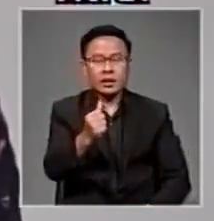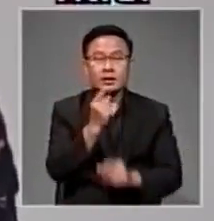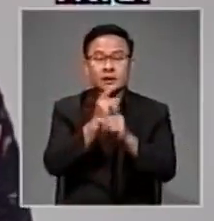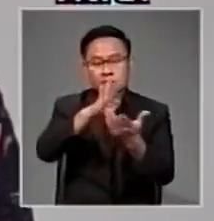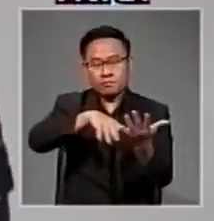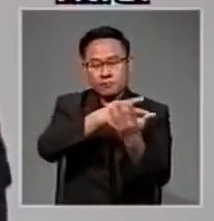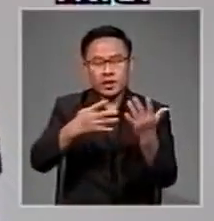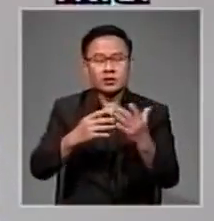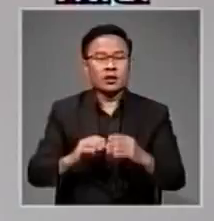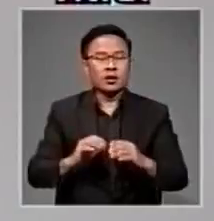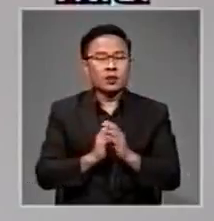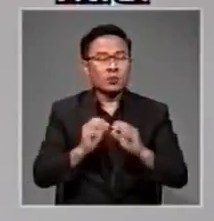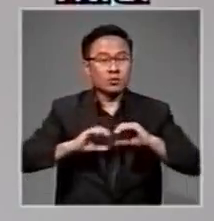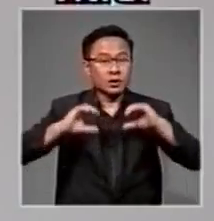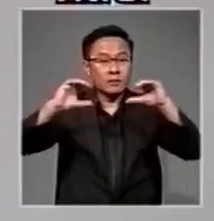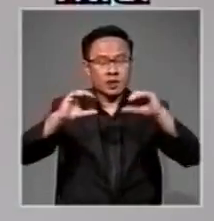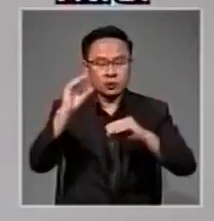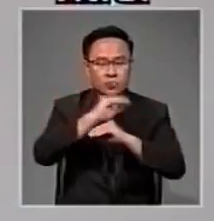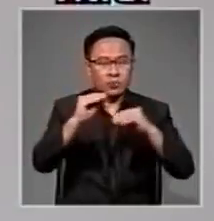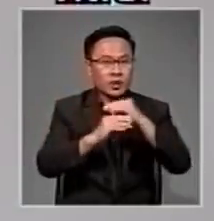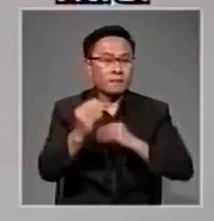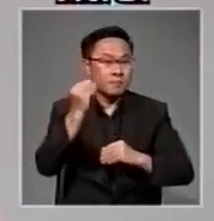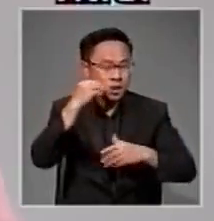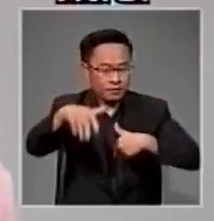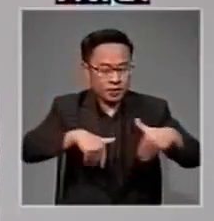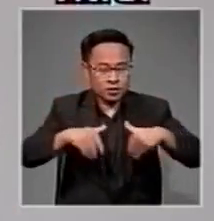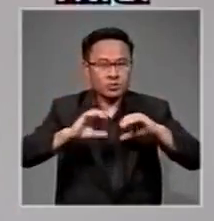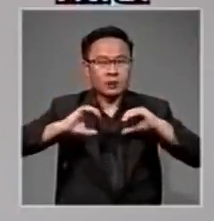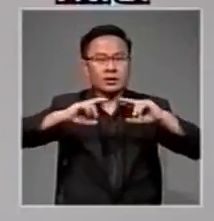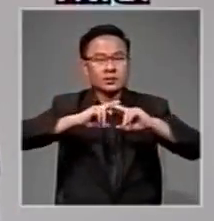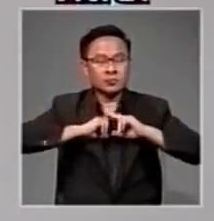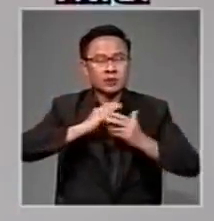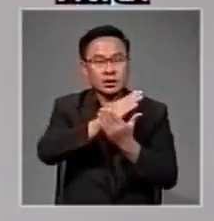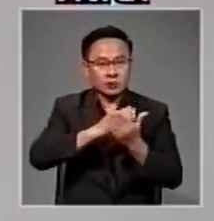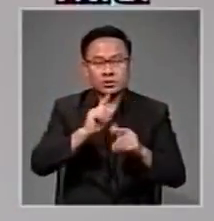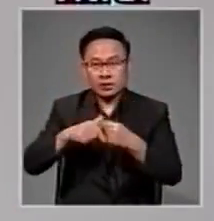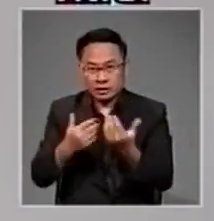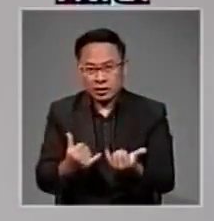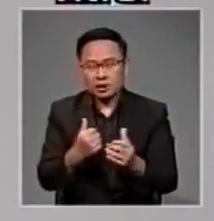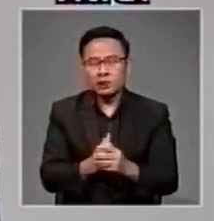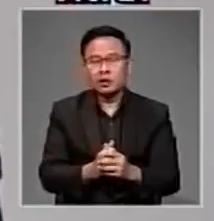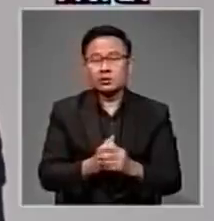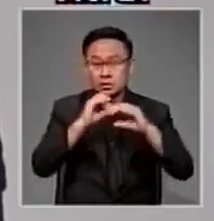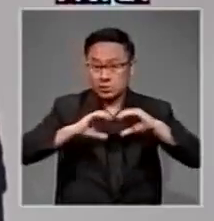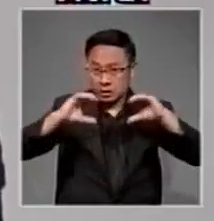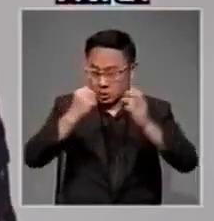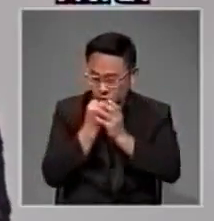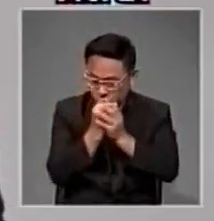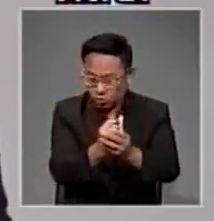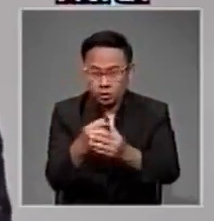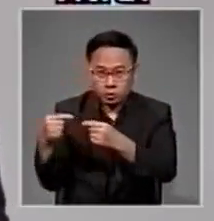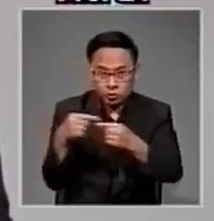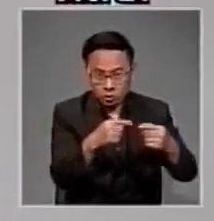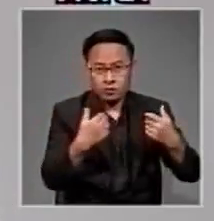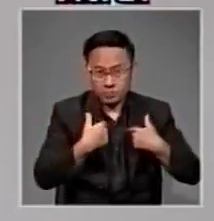นเองอย่างมั่นคงแข็งแรงแล้วก็ยั่งยืนด้วยนะคะตามนโยบายของประชารัฐถึงแม้ว่าวันนี้ค่ะพี่น้องประชาชนจะได้มีบ้านเป็นของตนเองแ